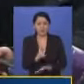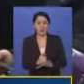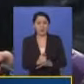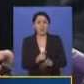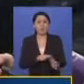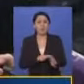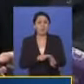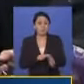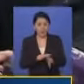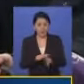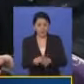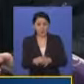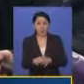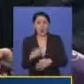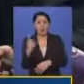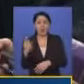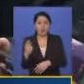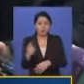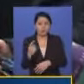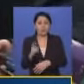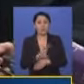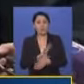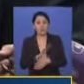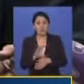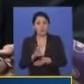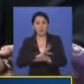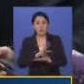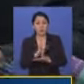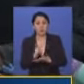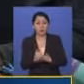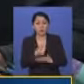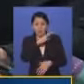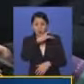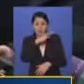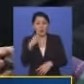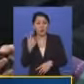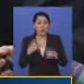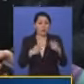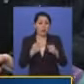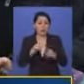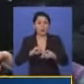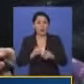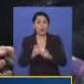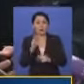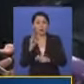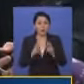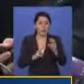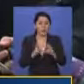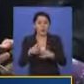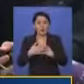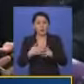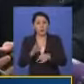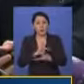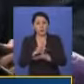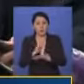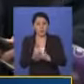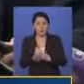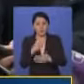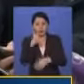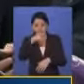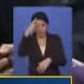жүзеге асырып келеміз. Нарықты жергілікті өніммен толтыруымыз керек. Ол үшін көбірек сүт сауып, қайта өңдейтін зауыттарды шикізатпен қамтимыз.